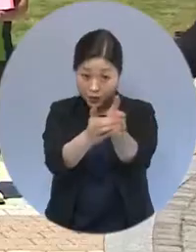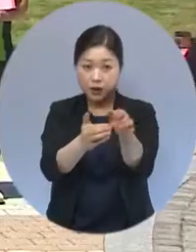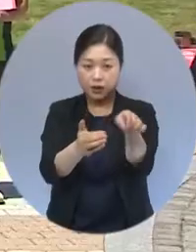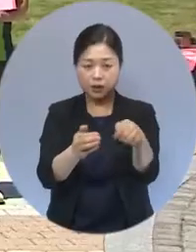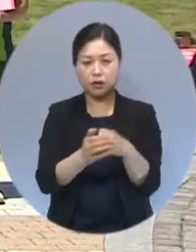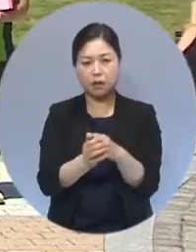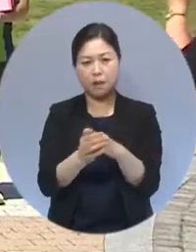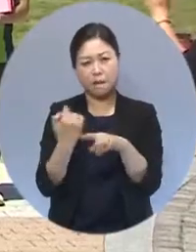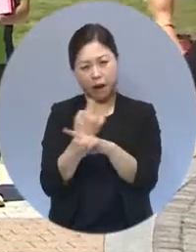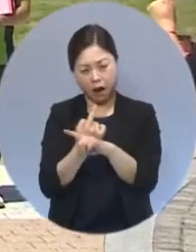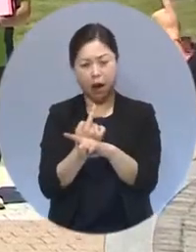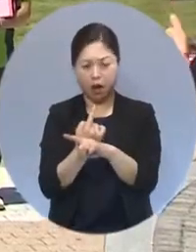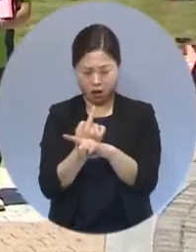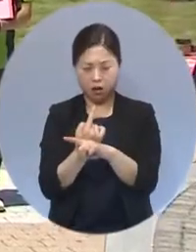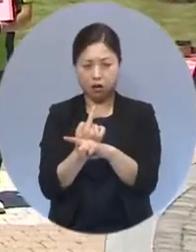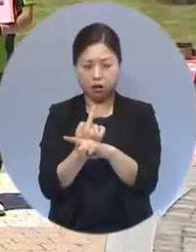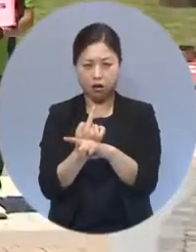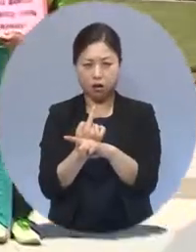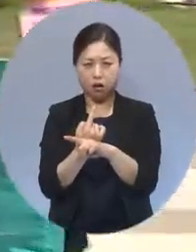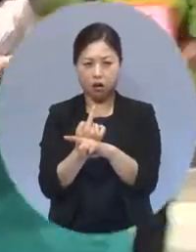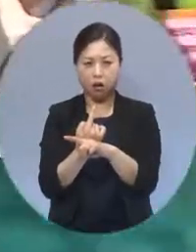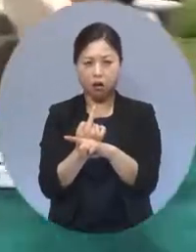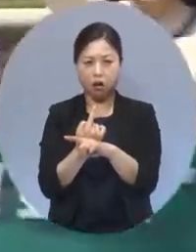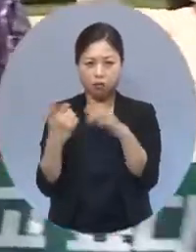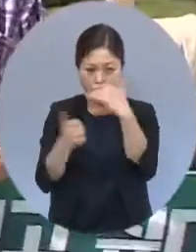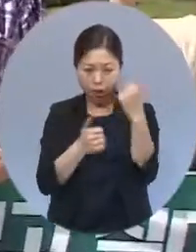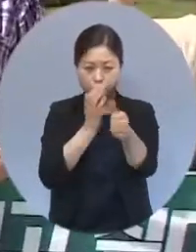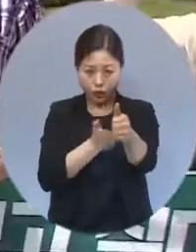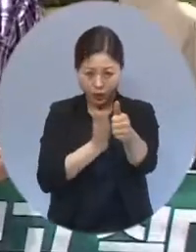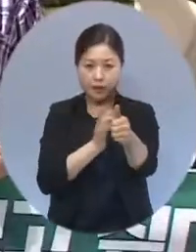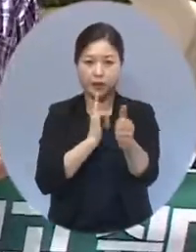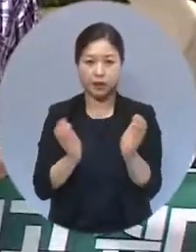호소했습니다. 복지TV 뉴스 박성용입니다. 기상캐스터 배혜지